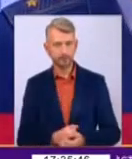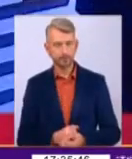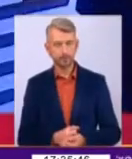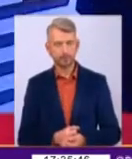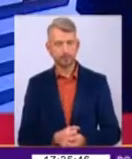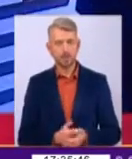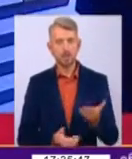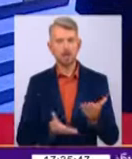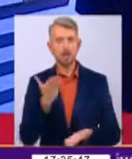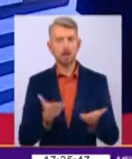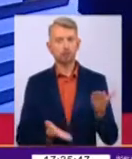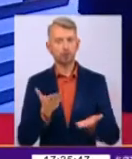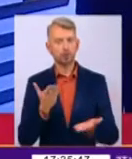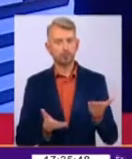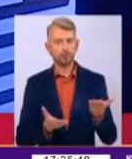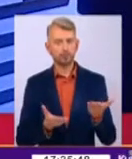якщо